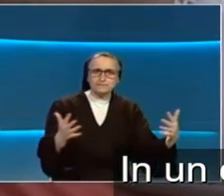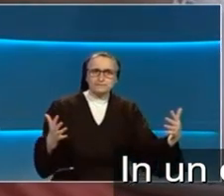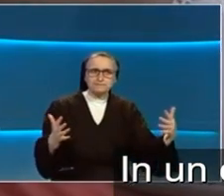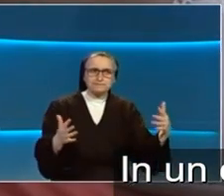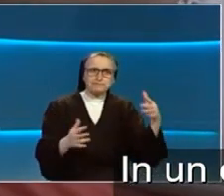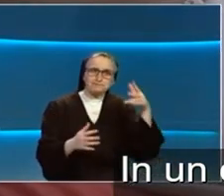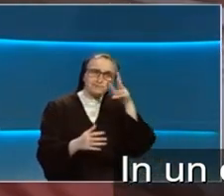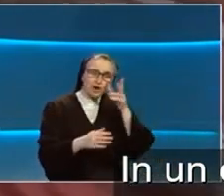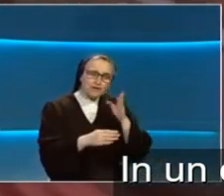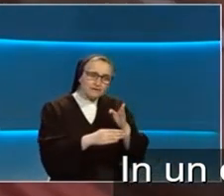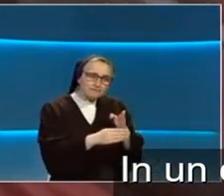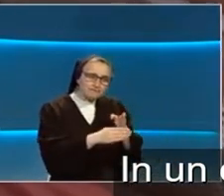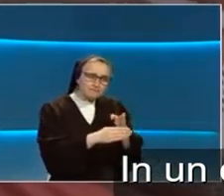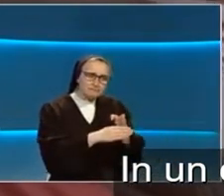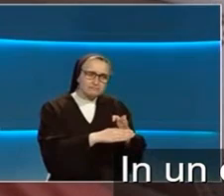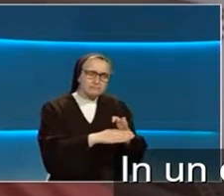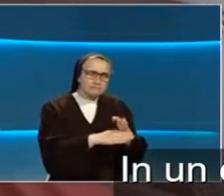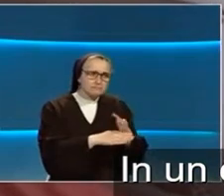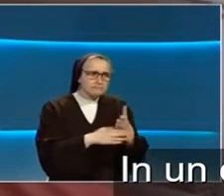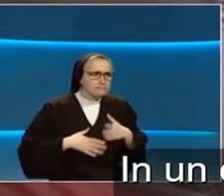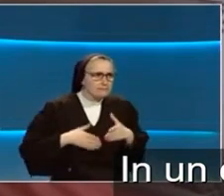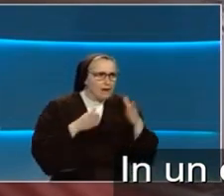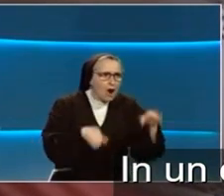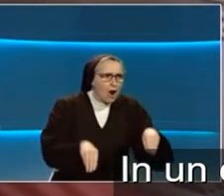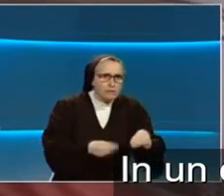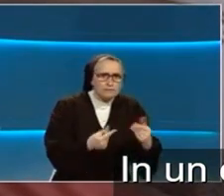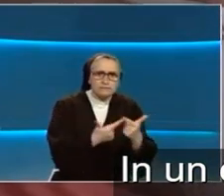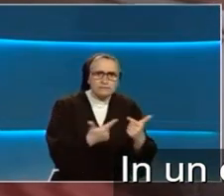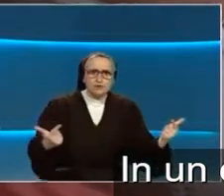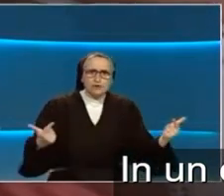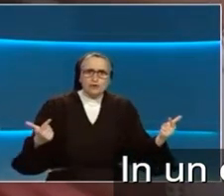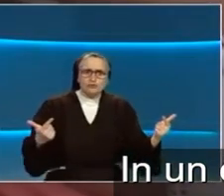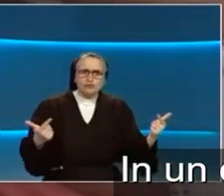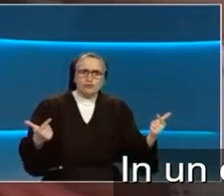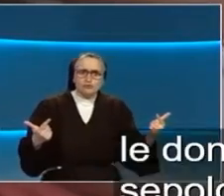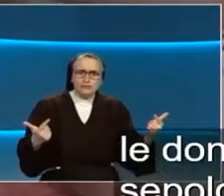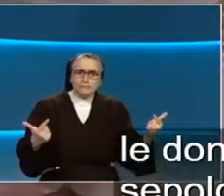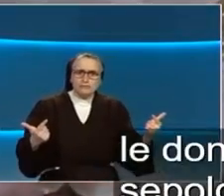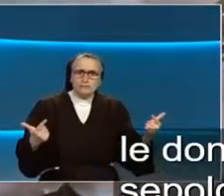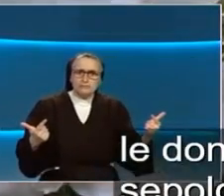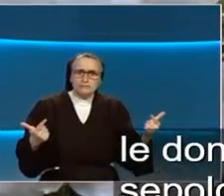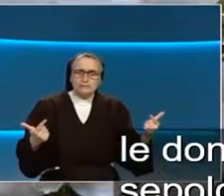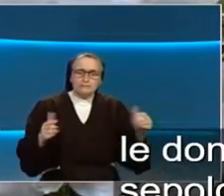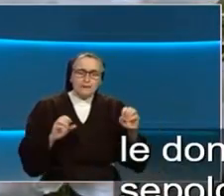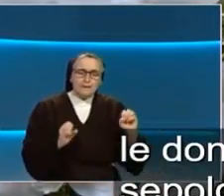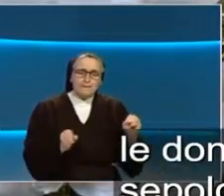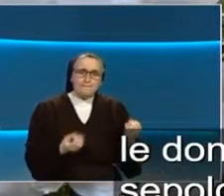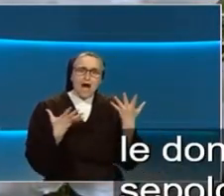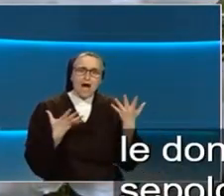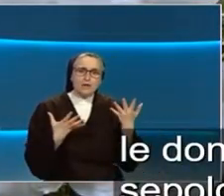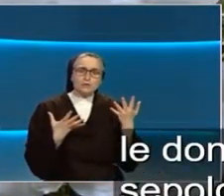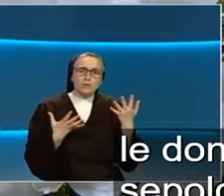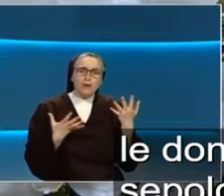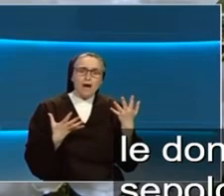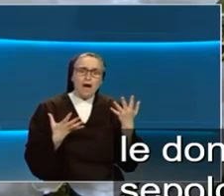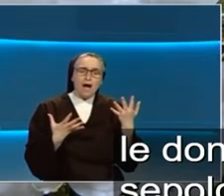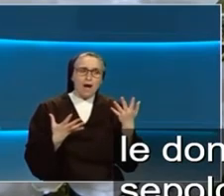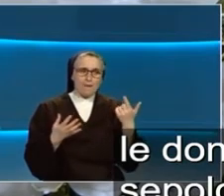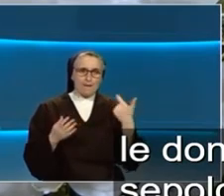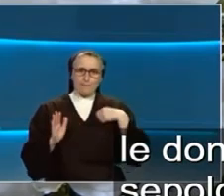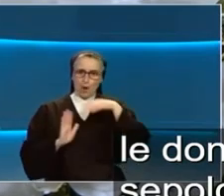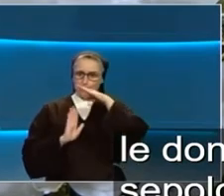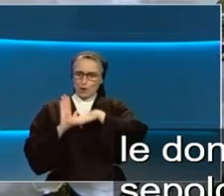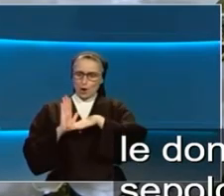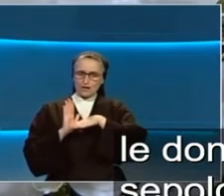무덤에서 돌이 이미 굴려져 있었고 그 안에 들어가 보니까 주 예수님의 시신이 없었습니다. 부활은